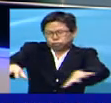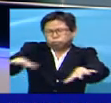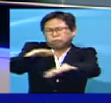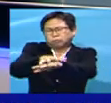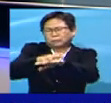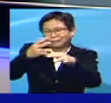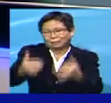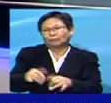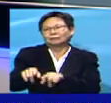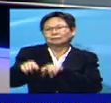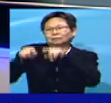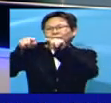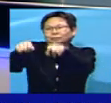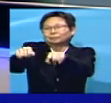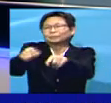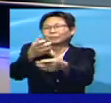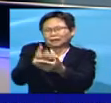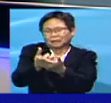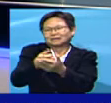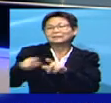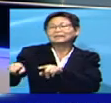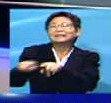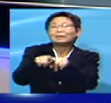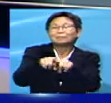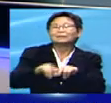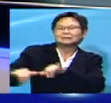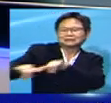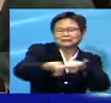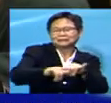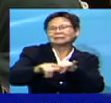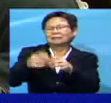pesat sejajar kelestarian ekonomi global.